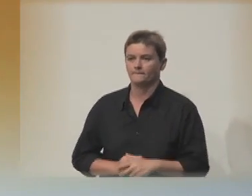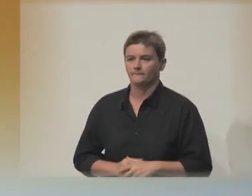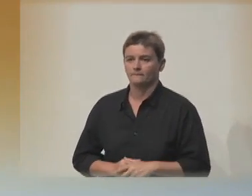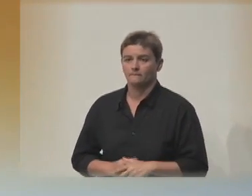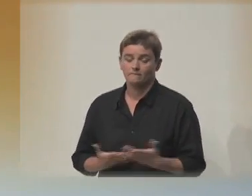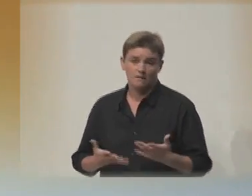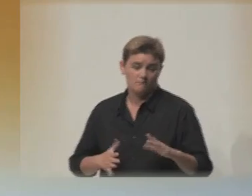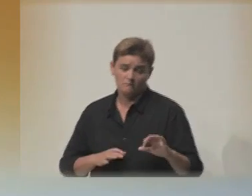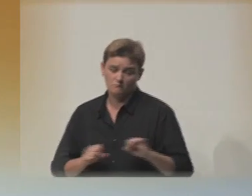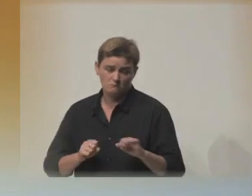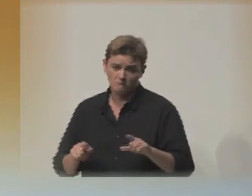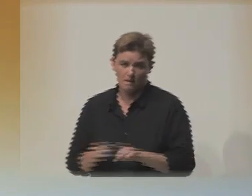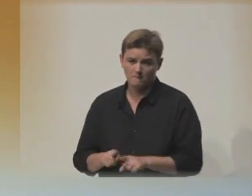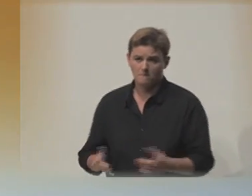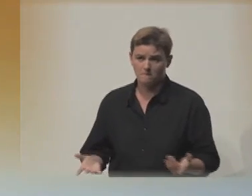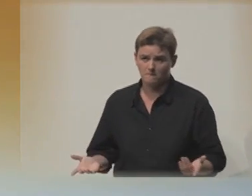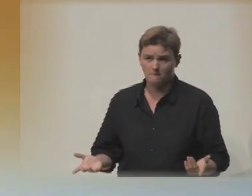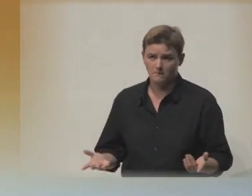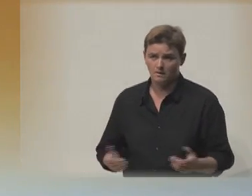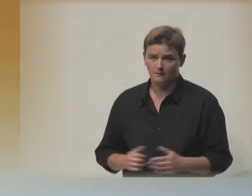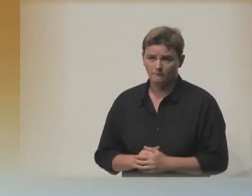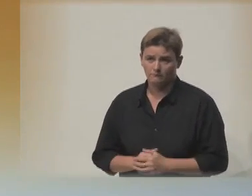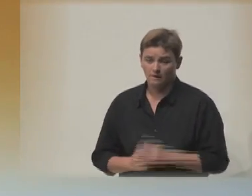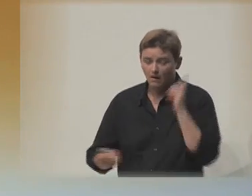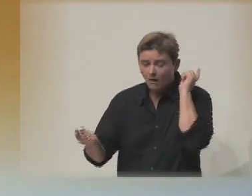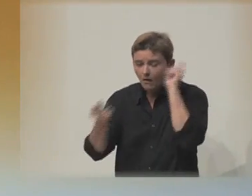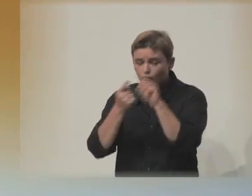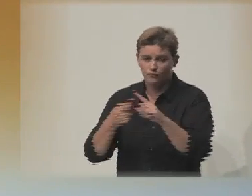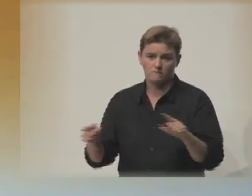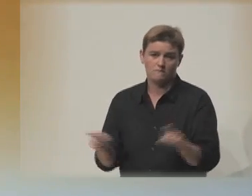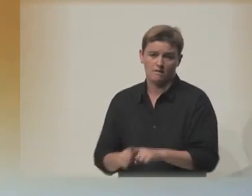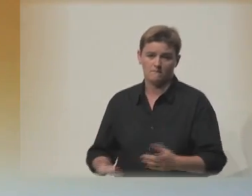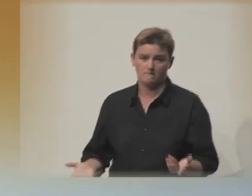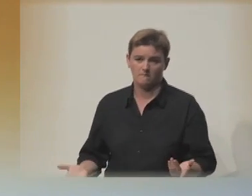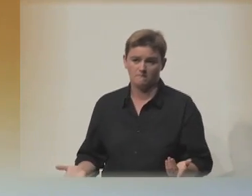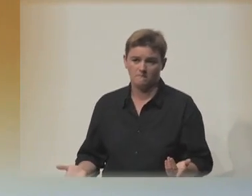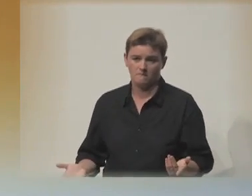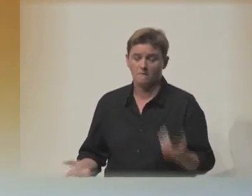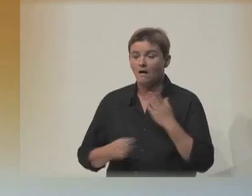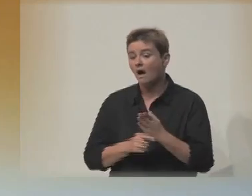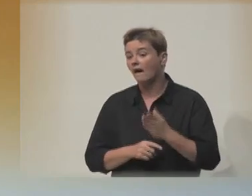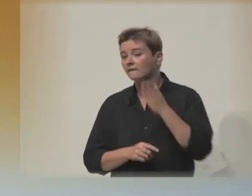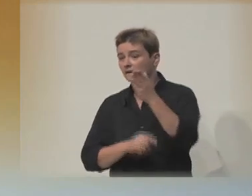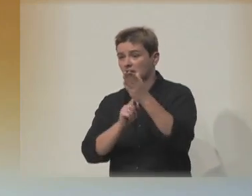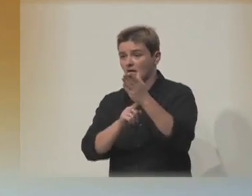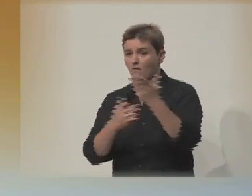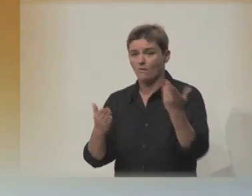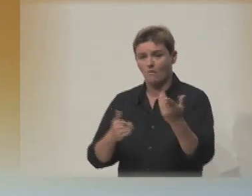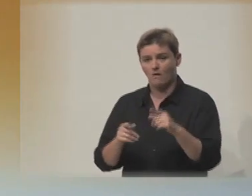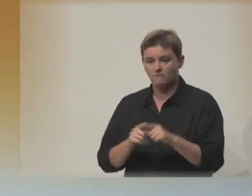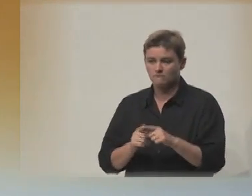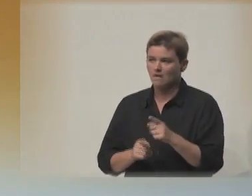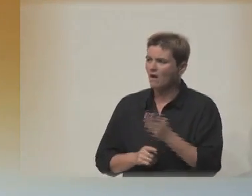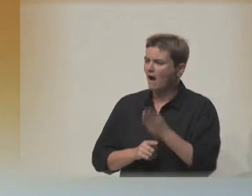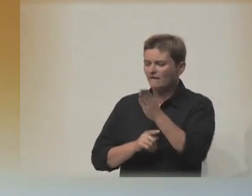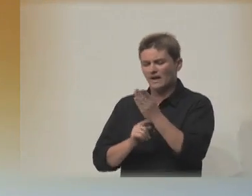même mouvement, c'est le même enjeu. Le futur, c'est comme une